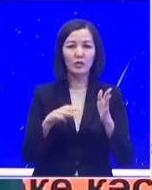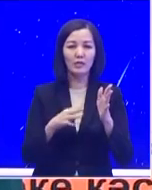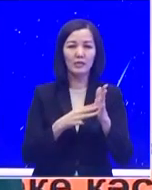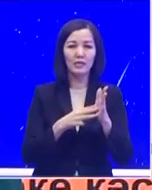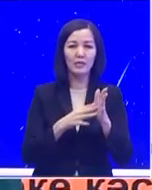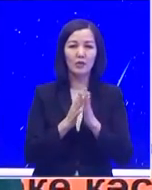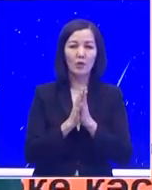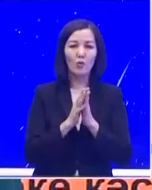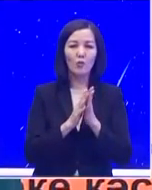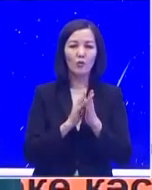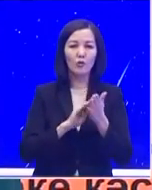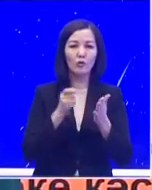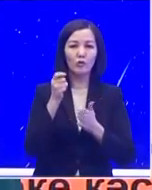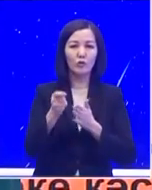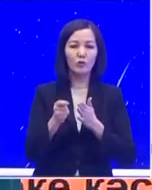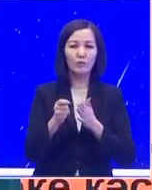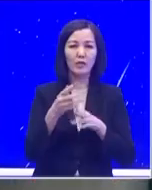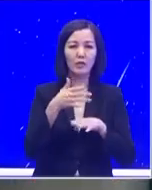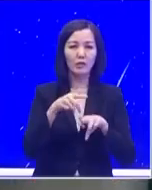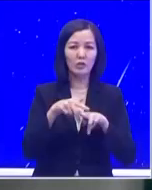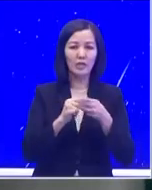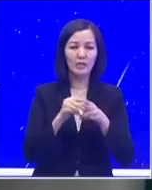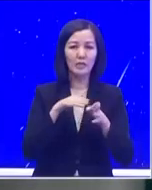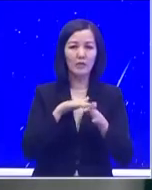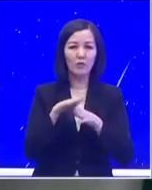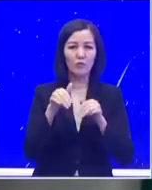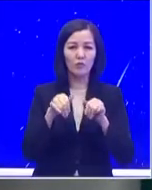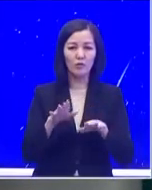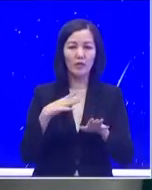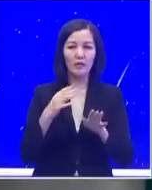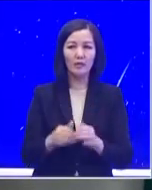өтініш түсіп, жартысына жуығы қанағаттандырылған.